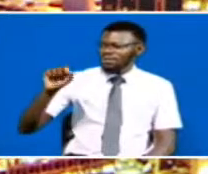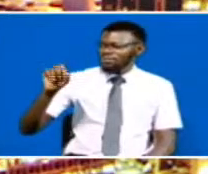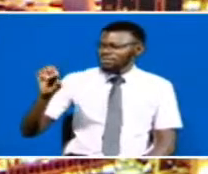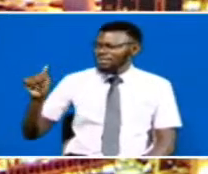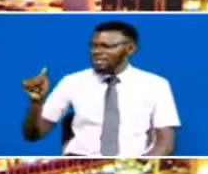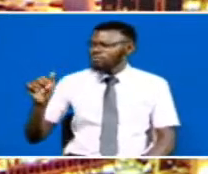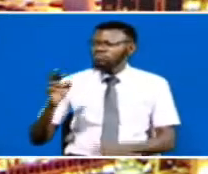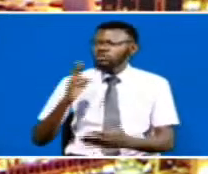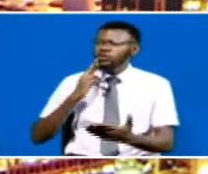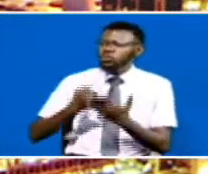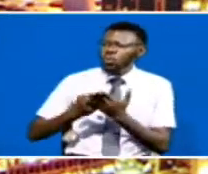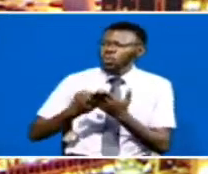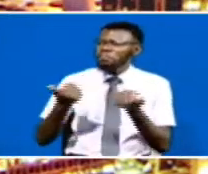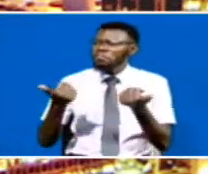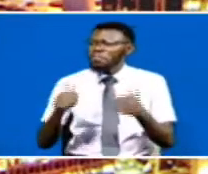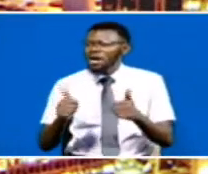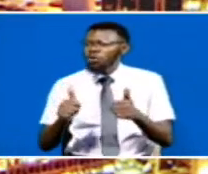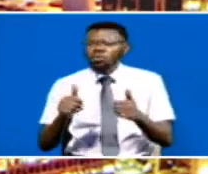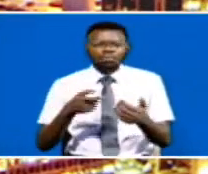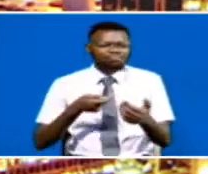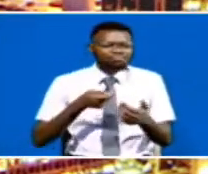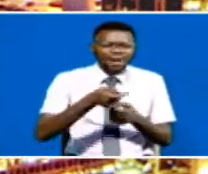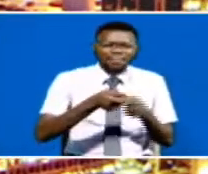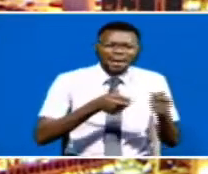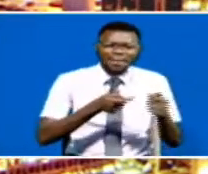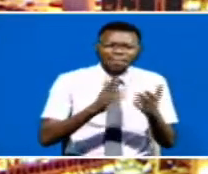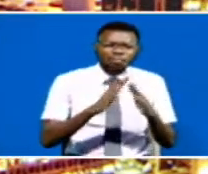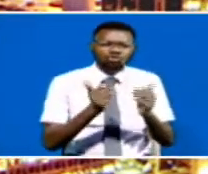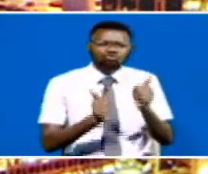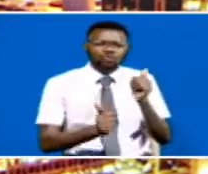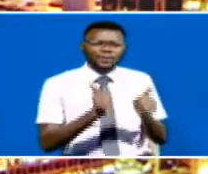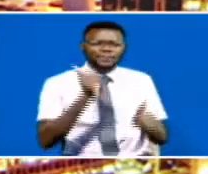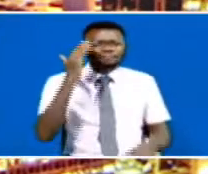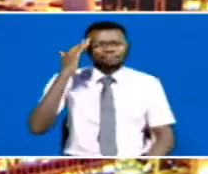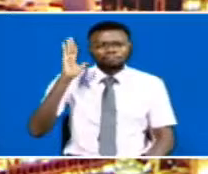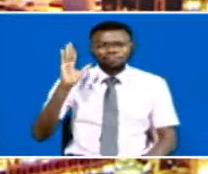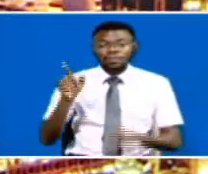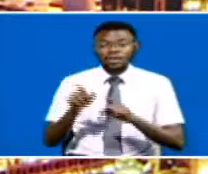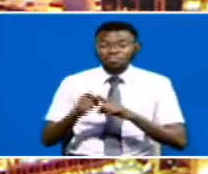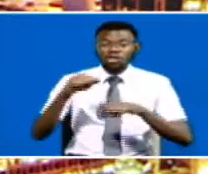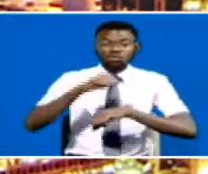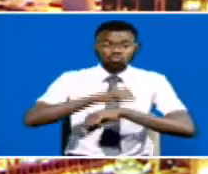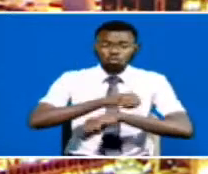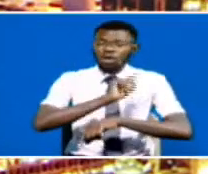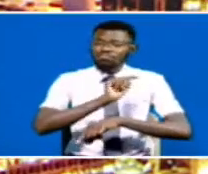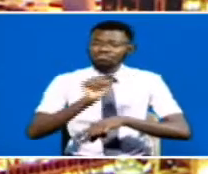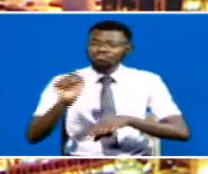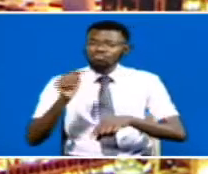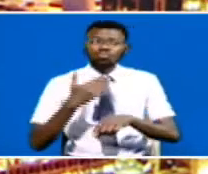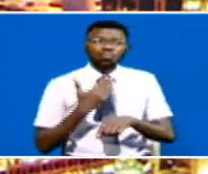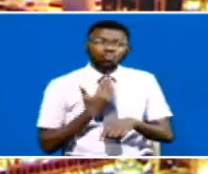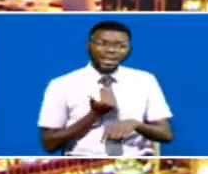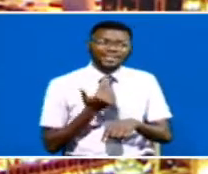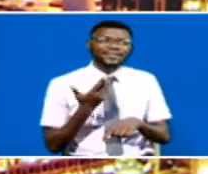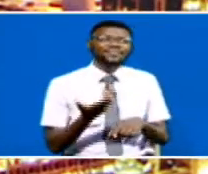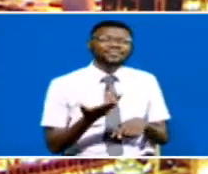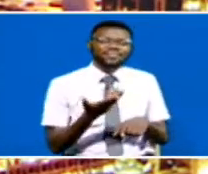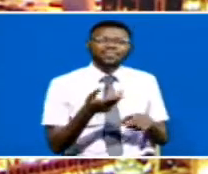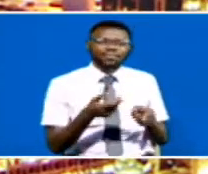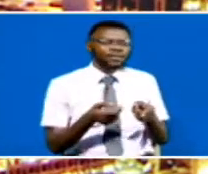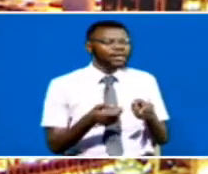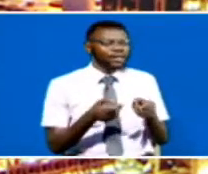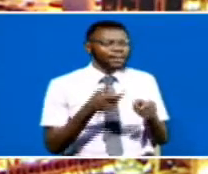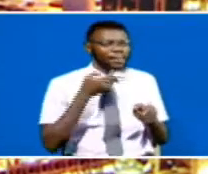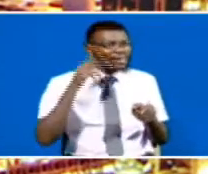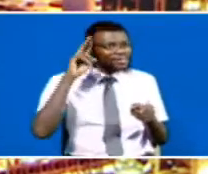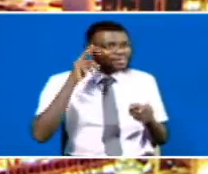Hivi vitabu vya kununulia. Aidha, baadhi ya shule zinawataka wazazi kulipia ada ya motisha maarufu kama motivation